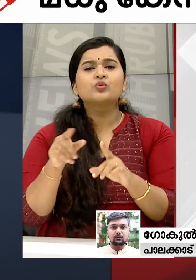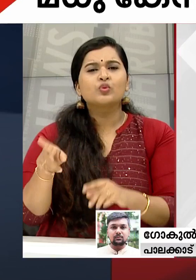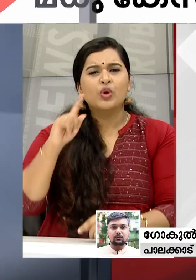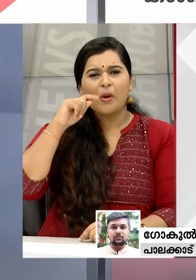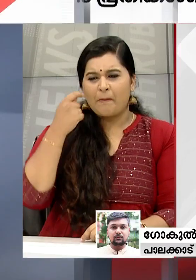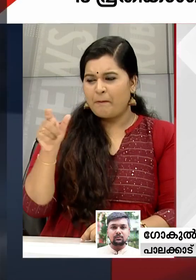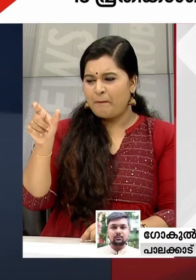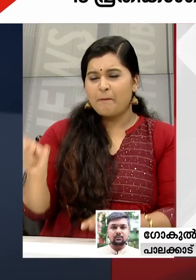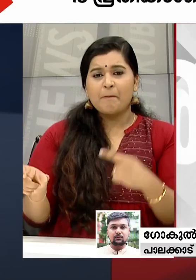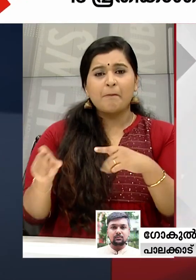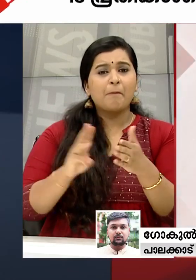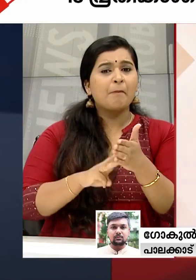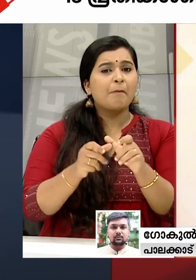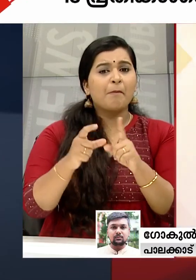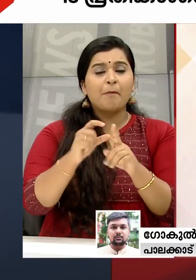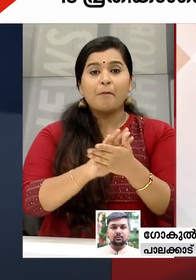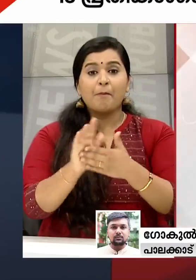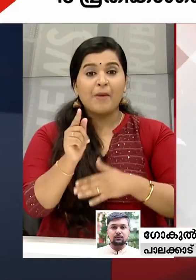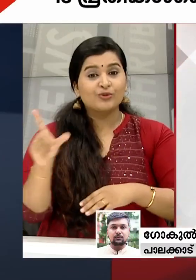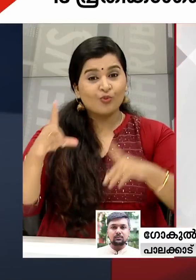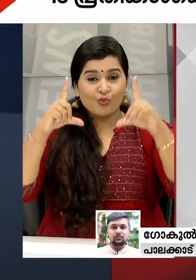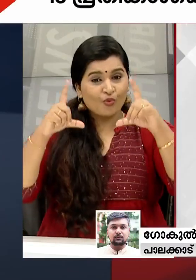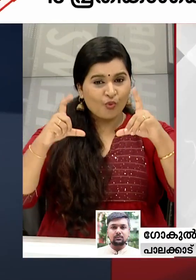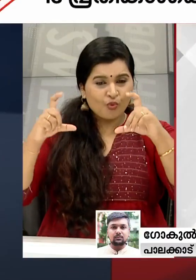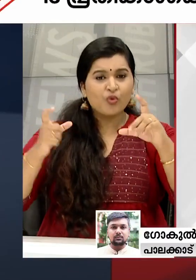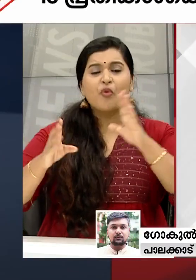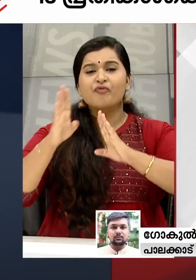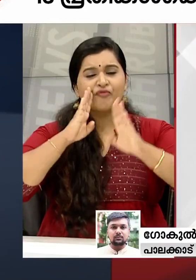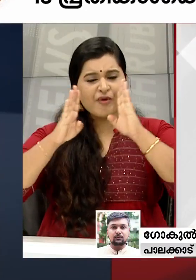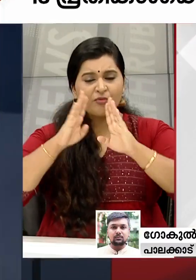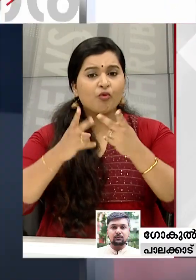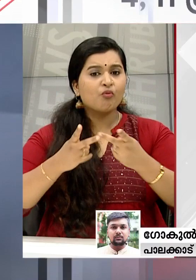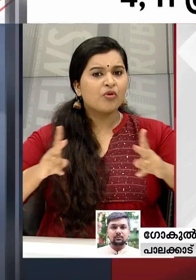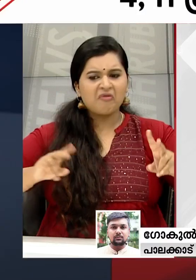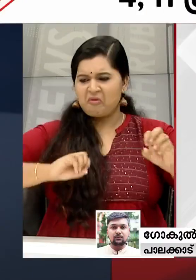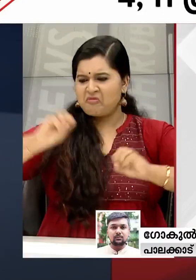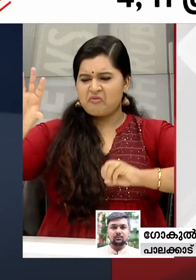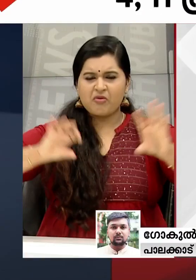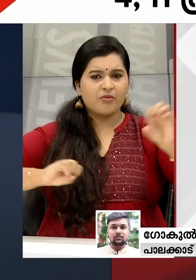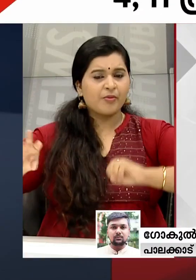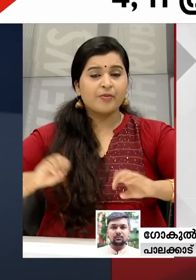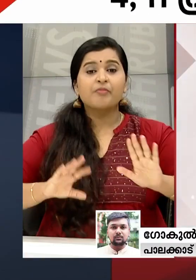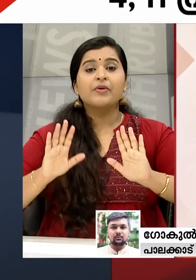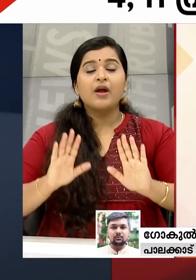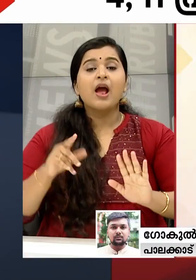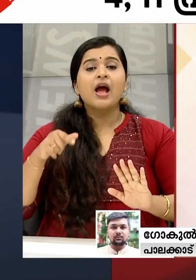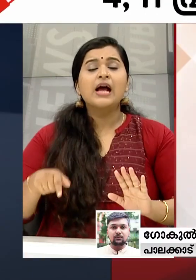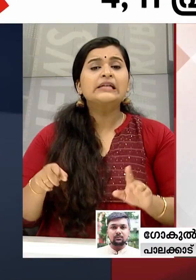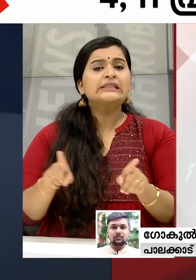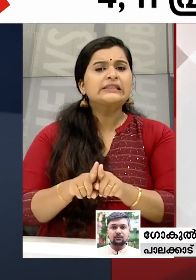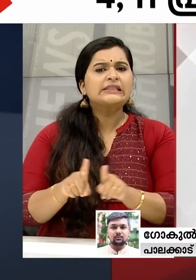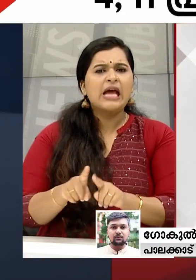ഈ അതോടൊപ്പം തന്നെ 11 പ്രതിക്കെതിരെയുള്ള കുറ്റവും കോടതി ശരിവച്ചിട്ടില്ല. അത് പ്രധാനമായും ഈ കൊലപാതകത്തിൽ അവർക്ക്